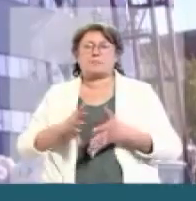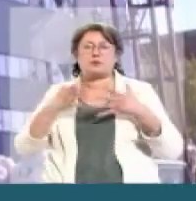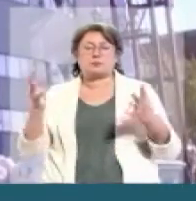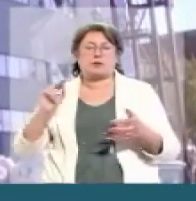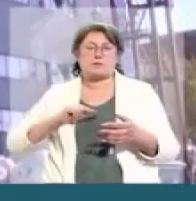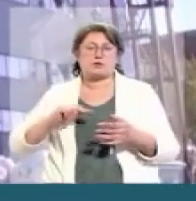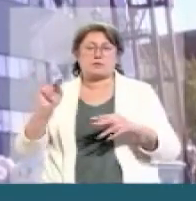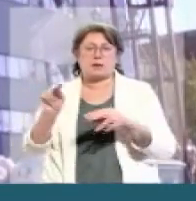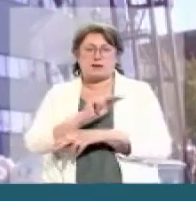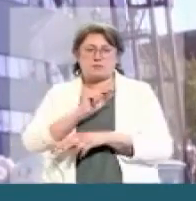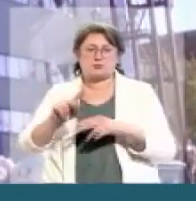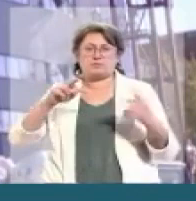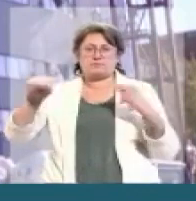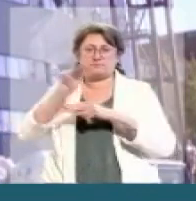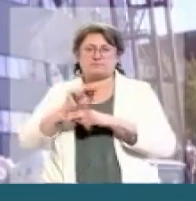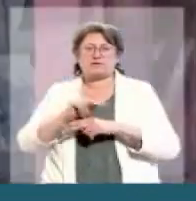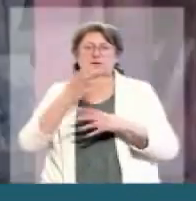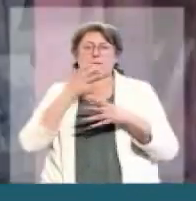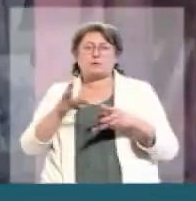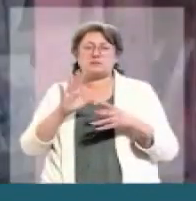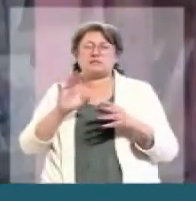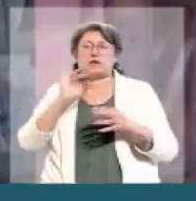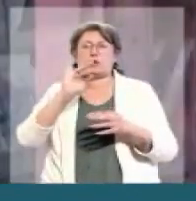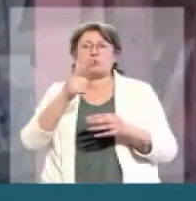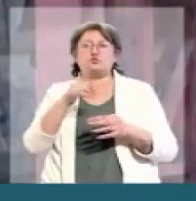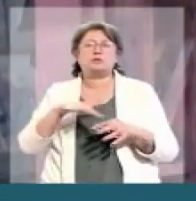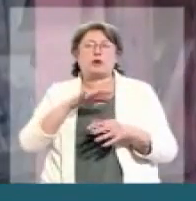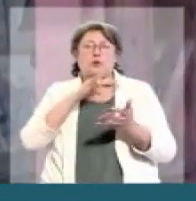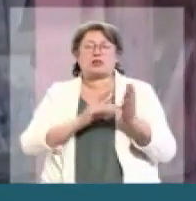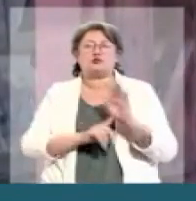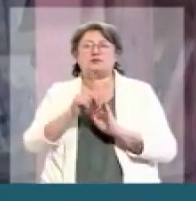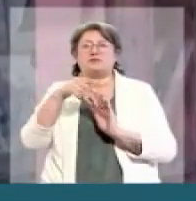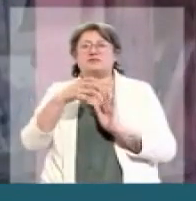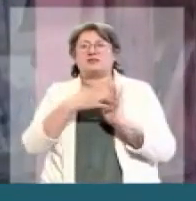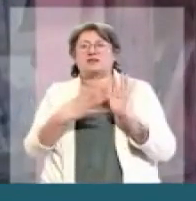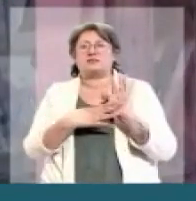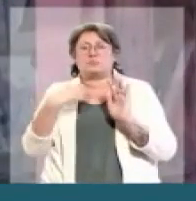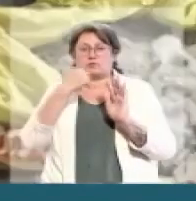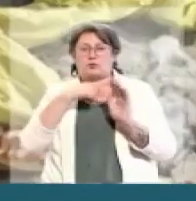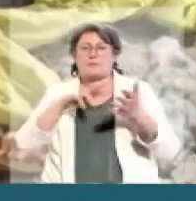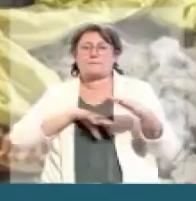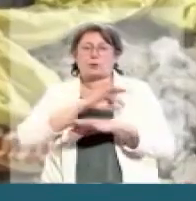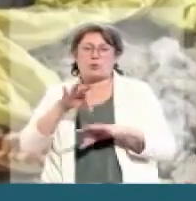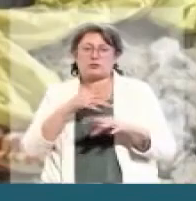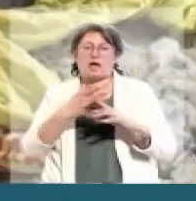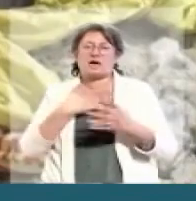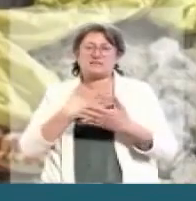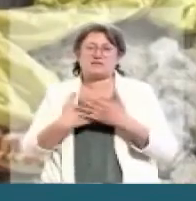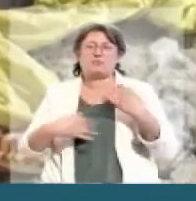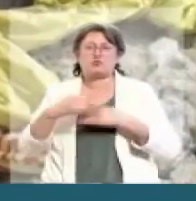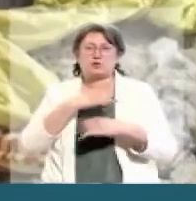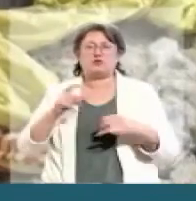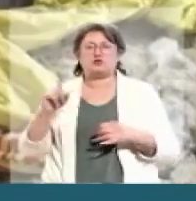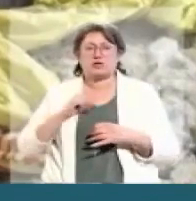Масштабные работы по реконструкции системы теплоснабжения с самого южного города начали еще в 2019 году. Проект, который активно обсуждали